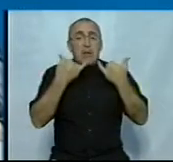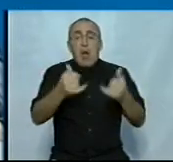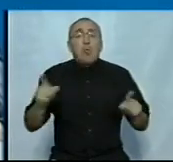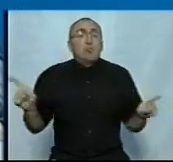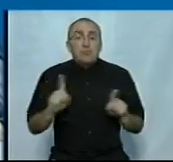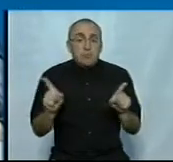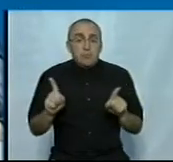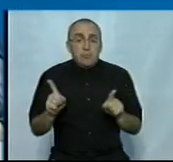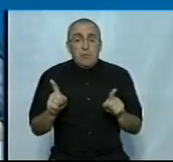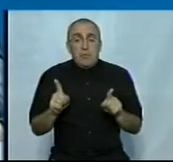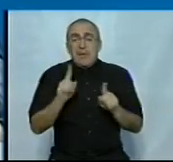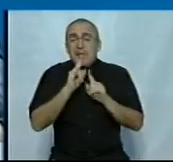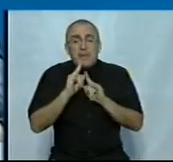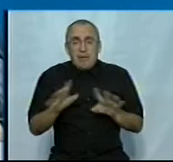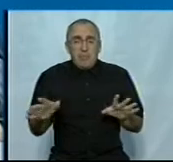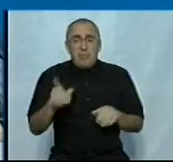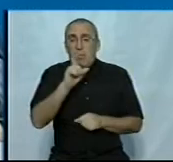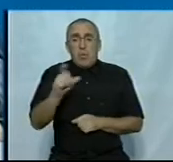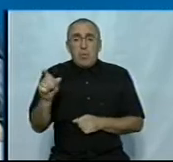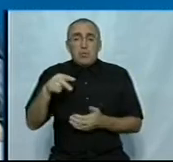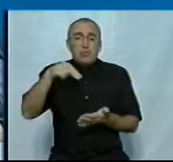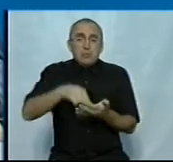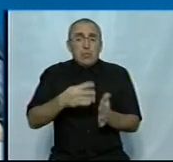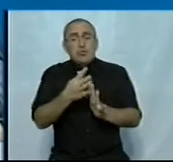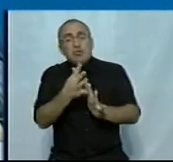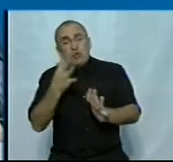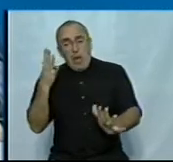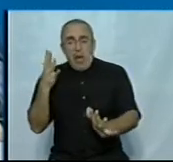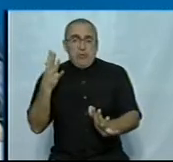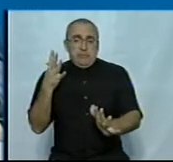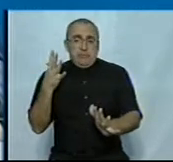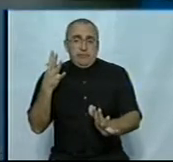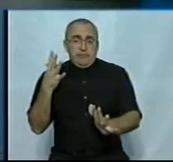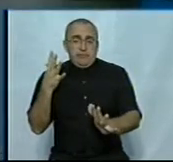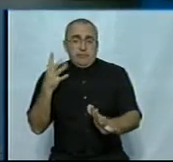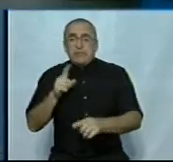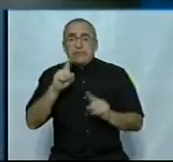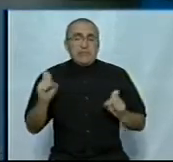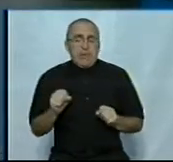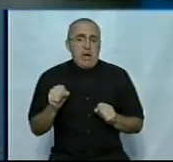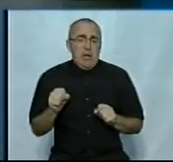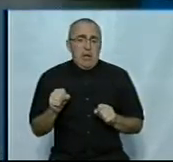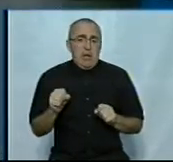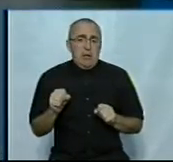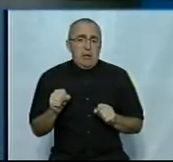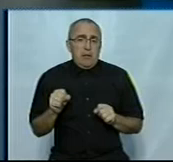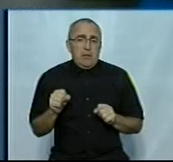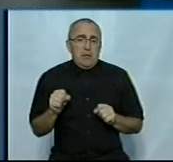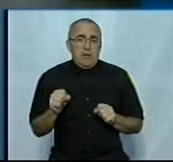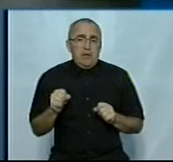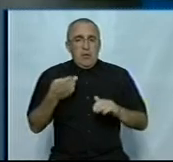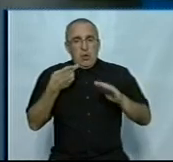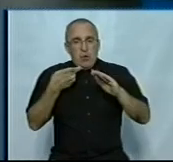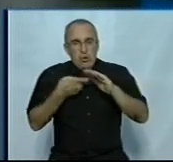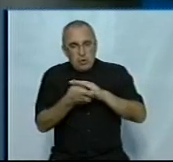щоб або не будемо, люди не будуть стояти в черзі той самий томограф. І томограф, і